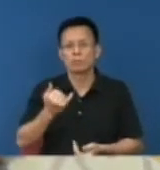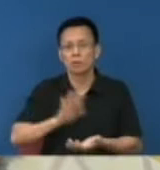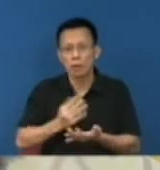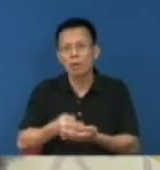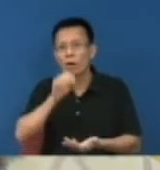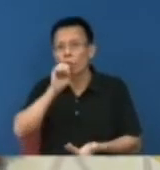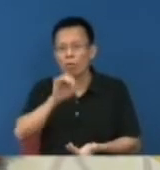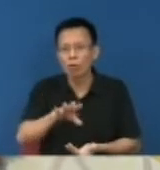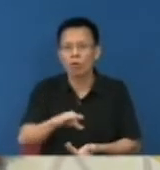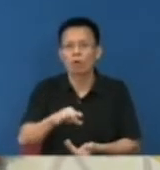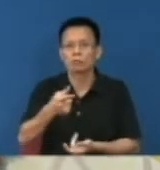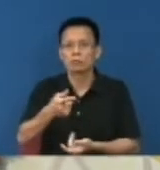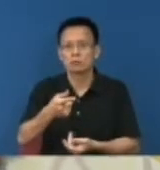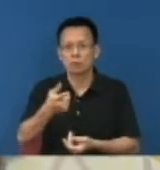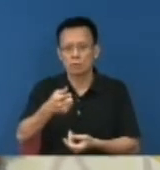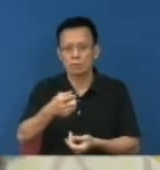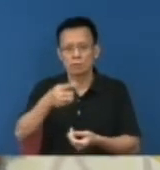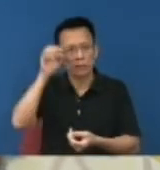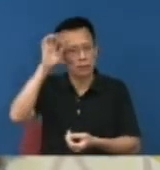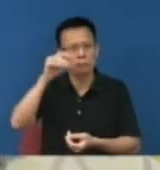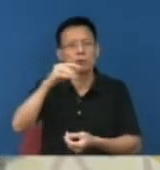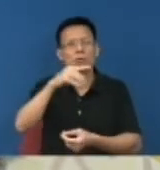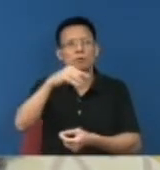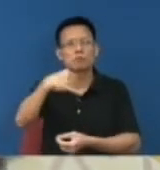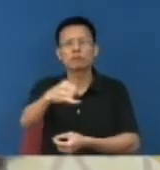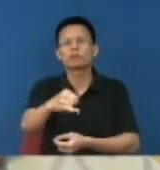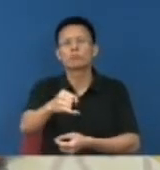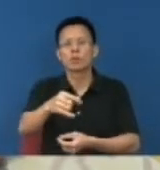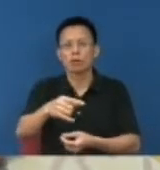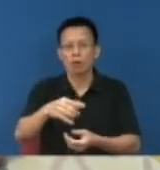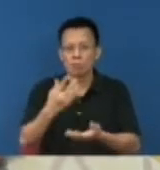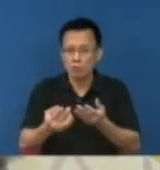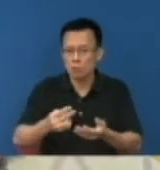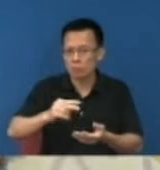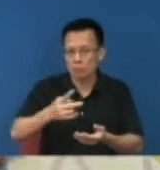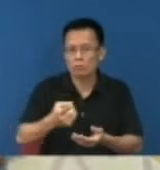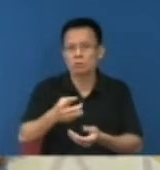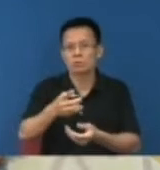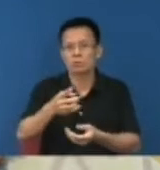你那些建議是不行的，除非你只有一個建議就是可以接納的，